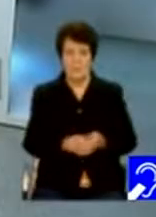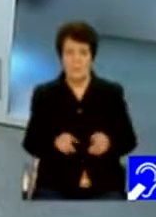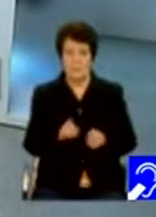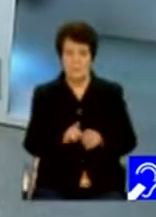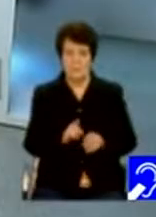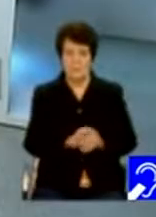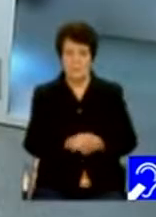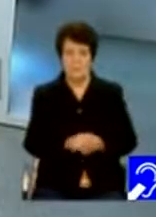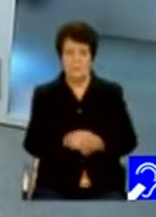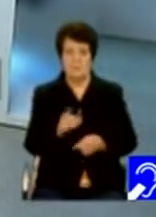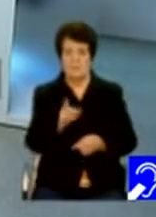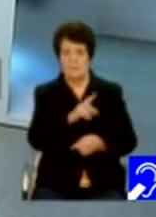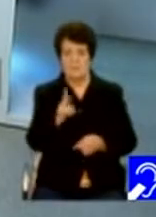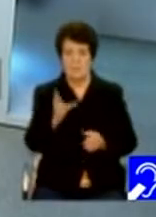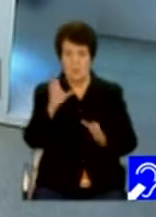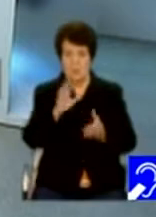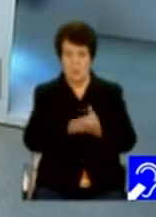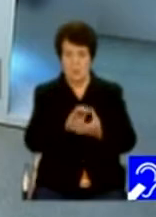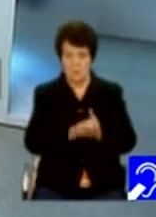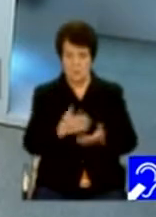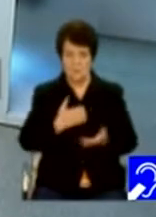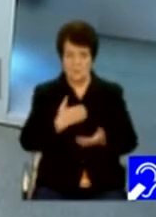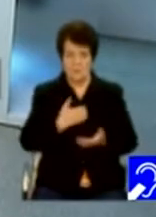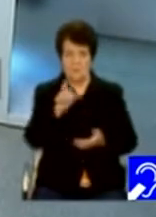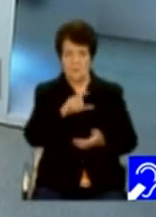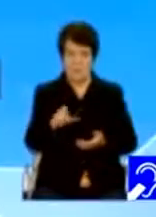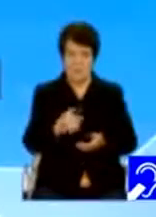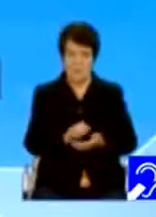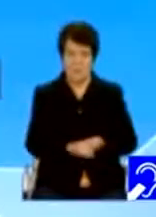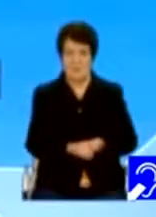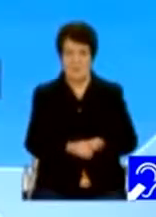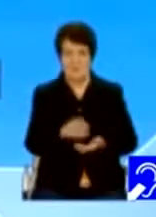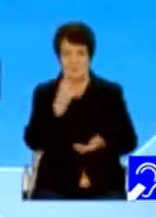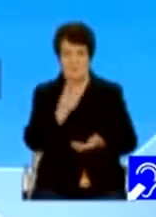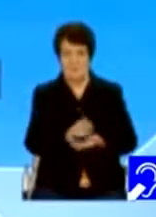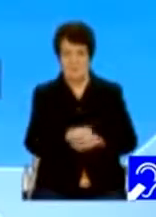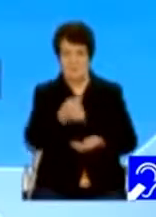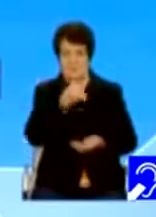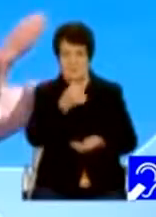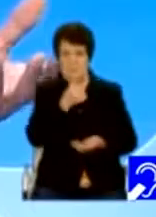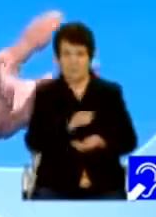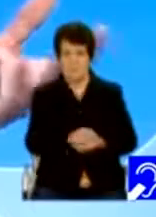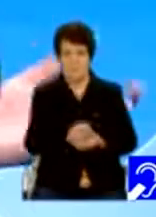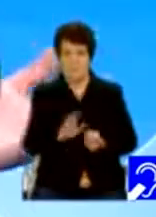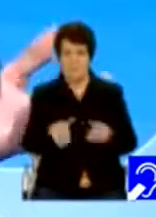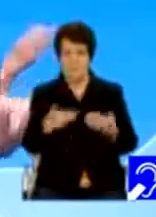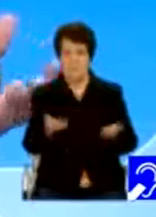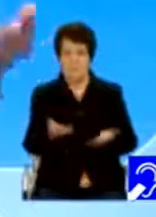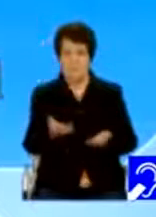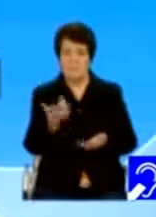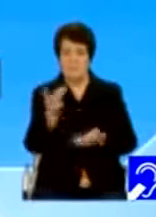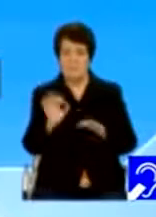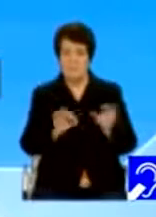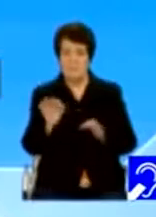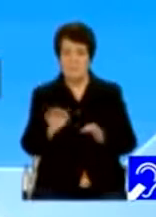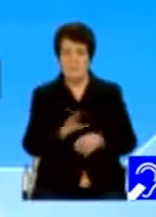că ei deja recunosc prezența noastră, prestația noastră și să vedeți că ei încearcă să ne prezinte măcar și cu câteva procente